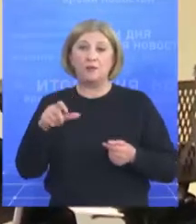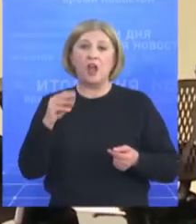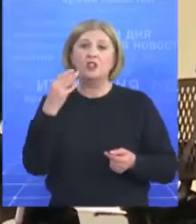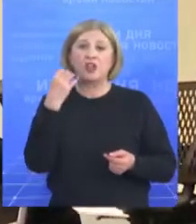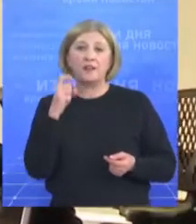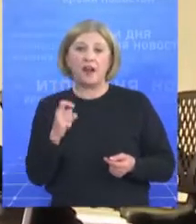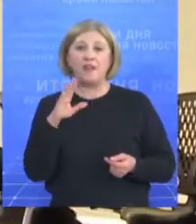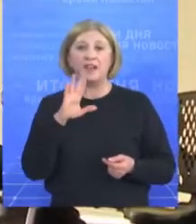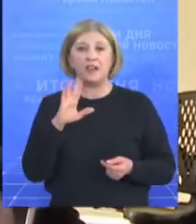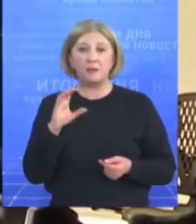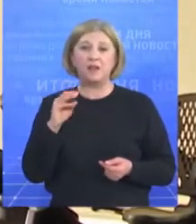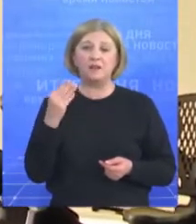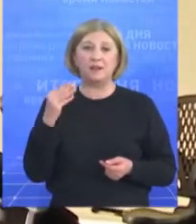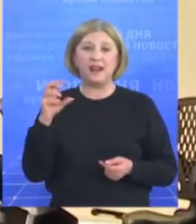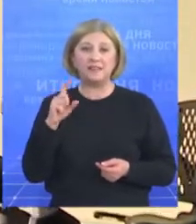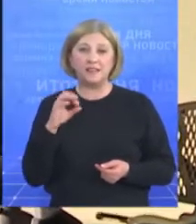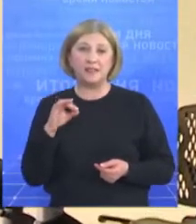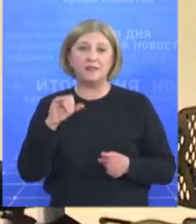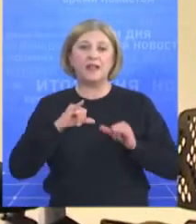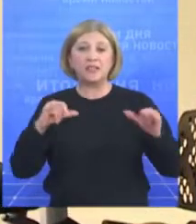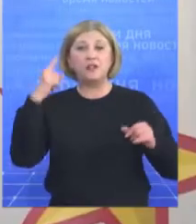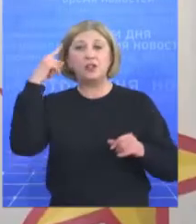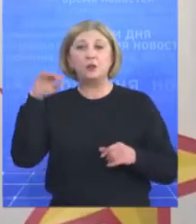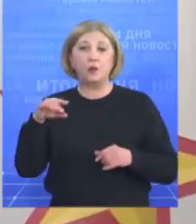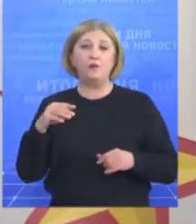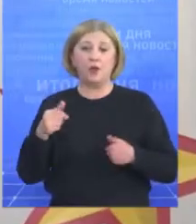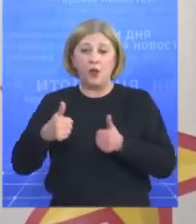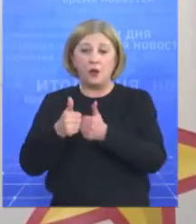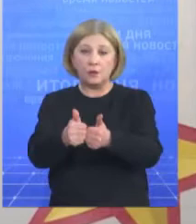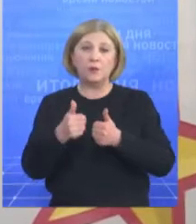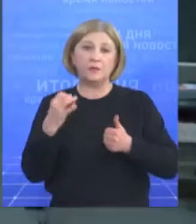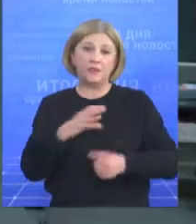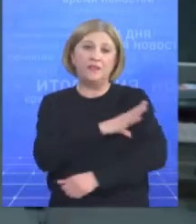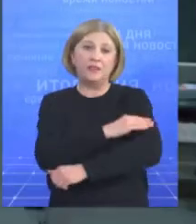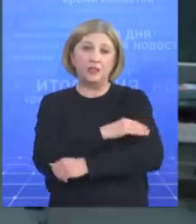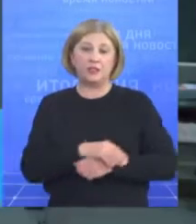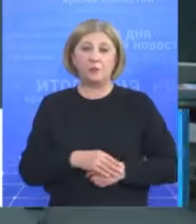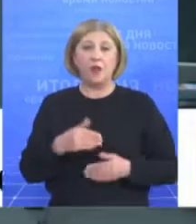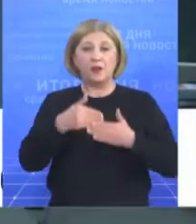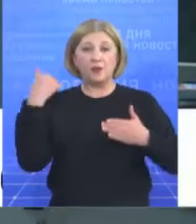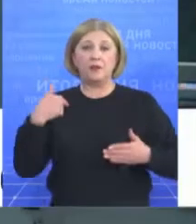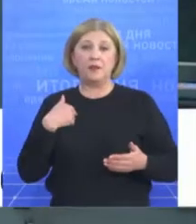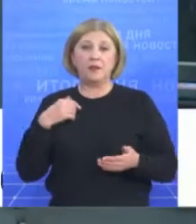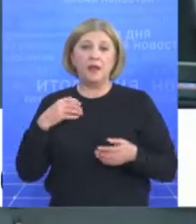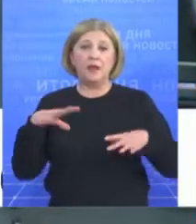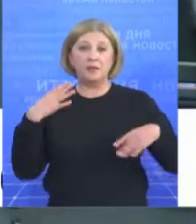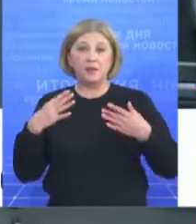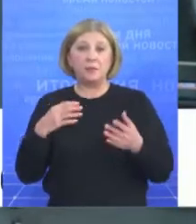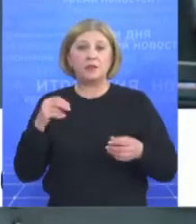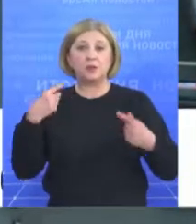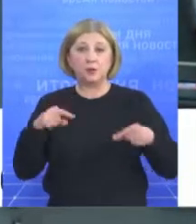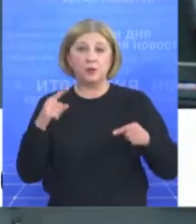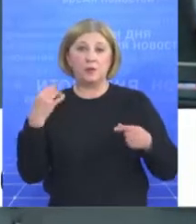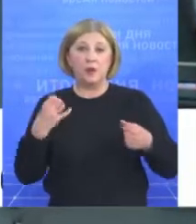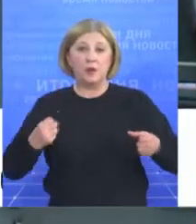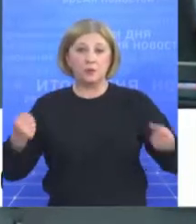Шанхая, Великобритании и Казахстана. Говорит, развитие духовное идет рука об руку с физическим. Я до этого занимался борьбой. Ну, уже батюшка не будешь